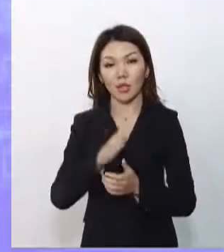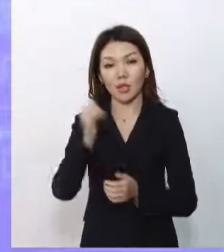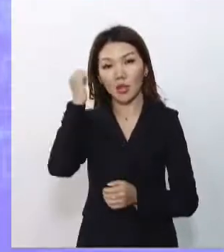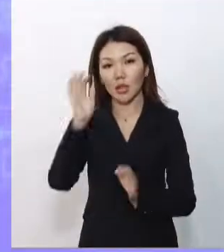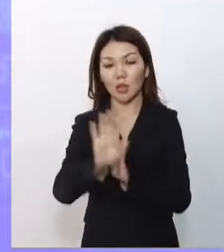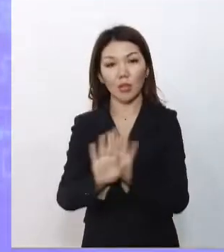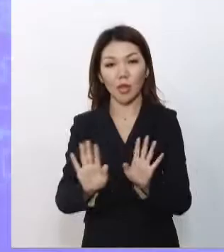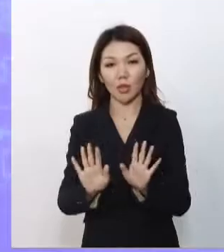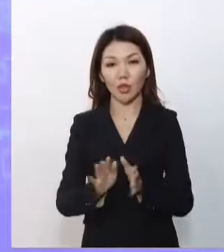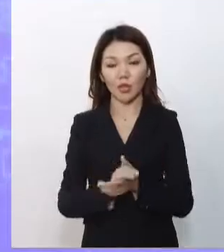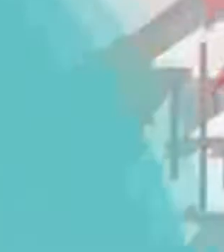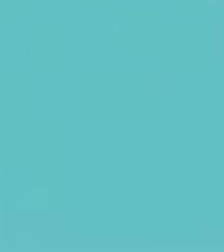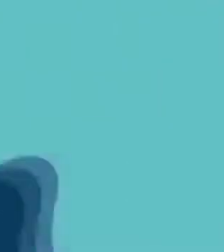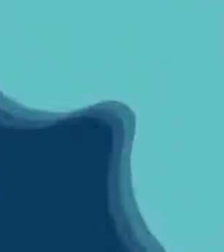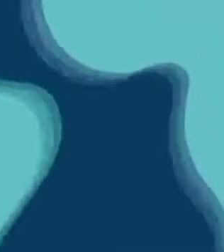памяти.